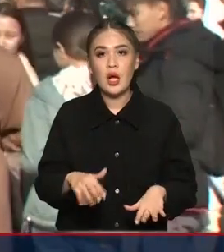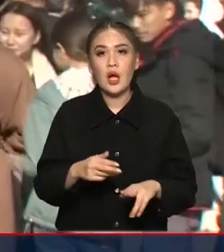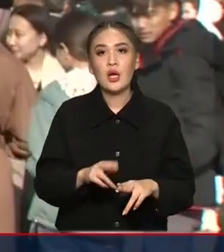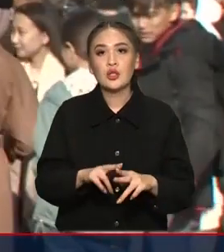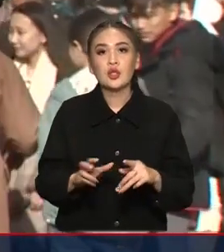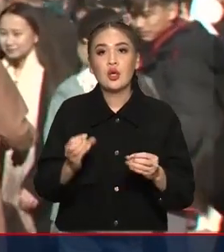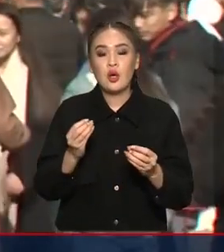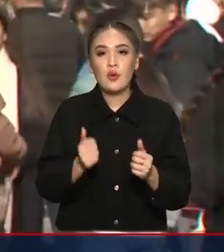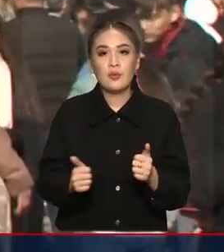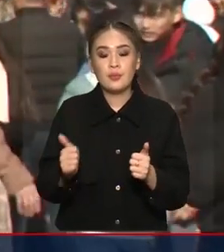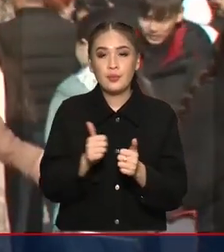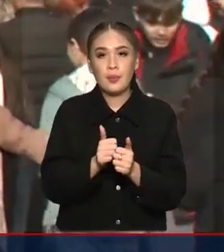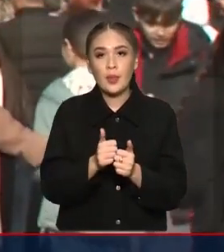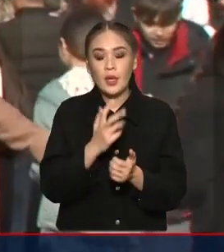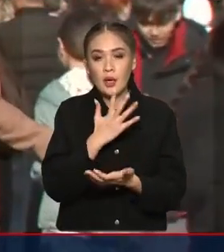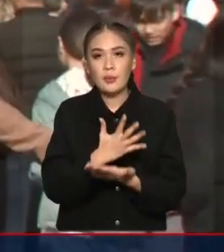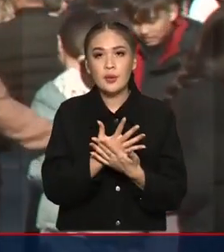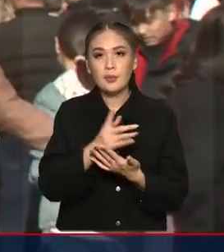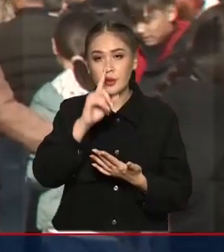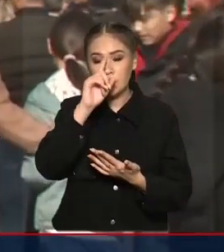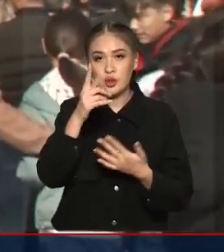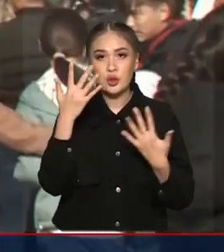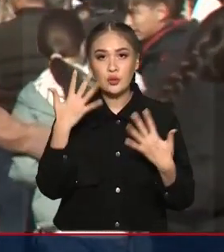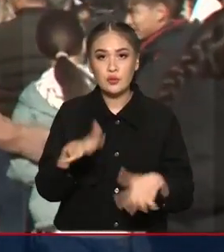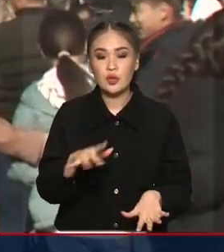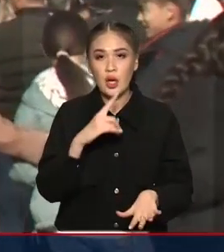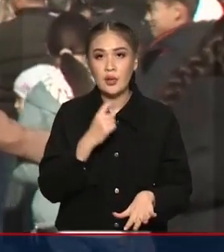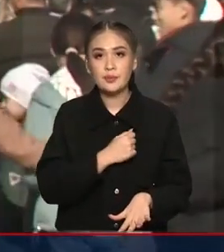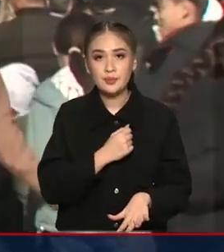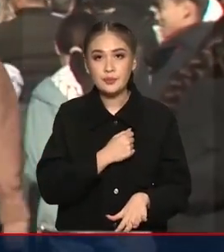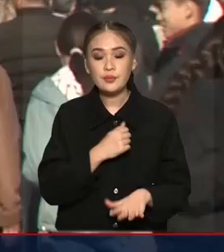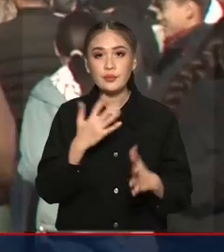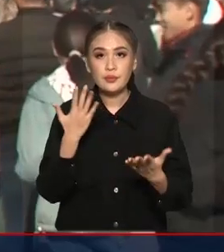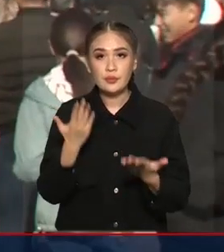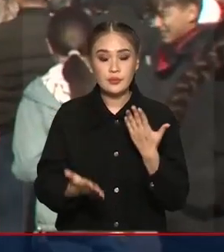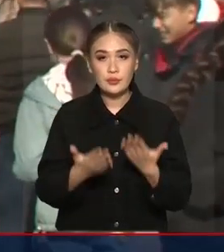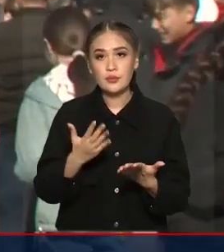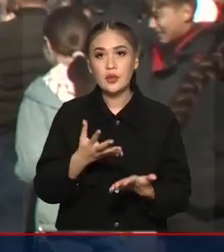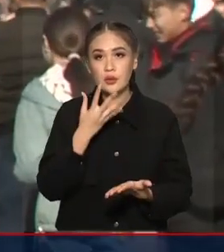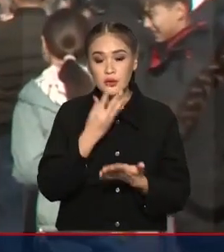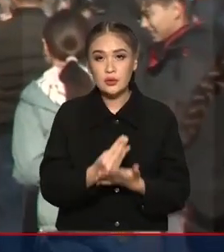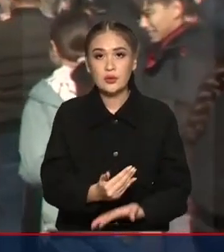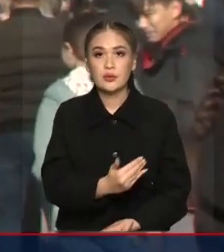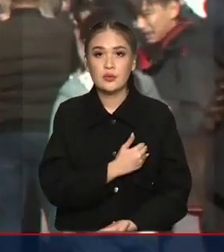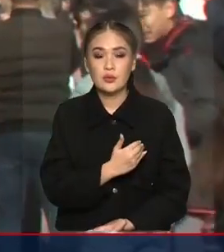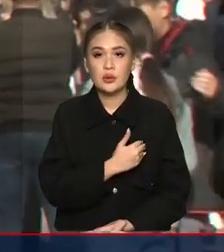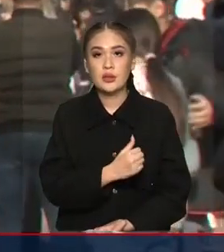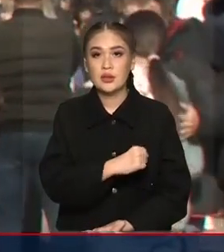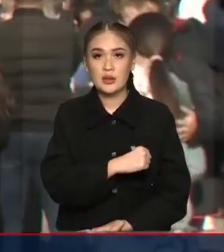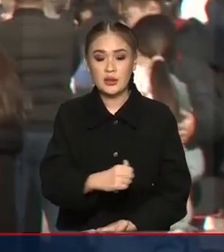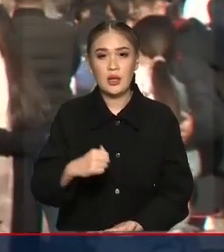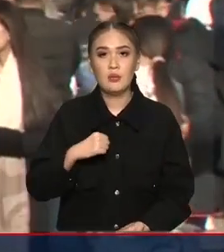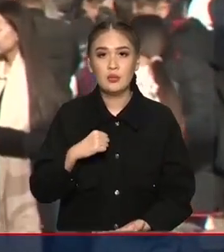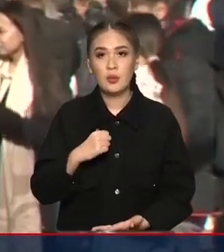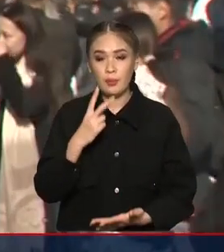қатар бір жыл борышын атқарып болғаннан кейін, егер олар өздерінің ниеттерін білдіріп, өздерінің